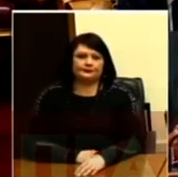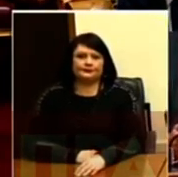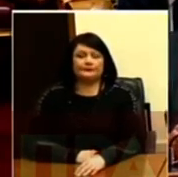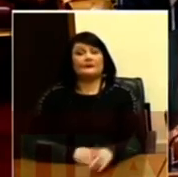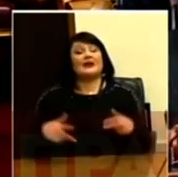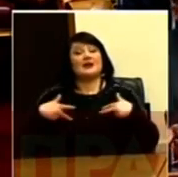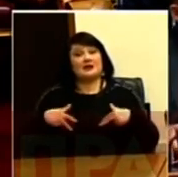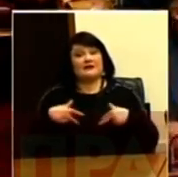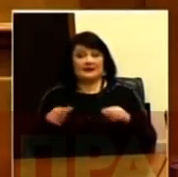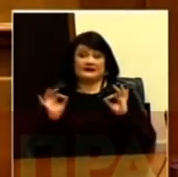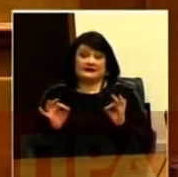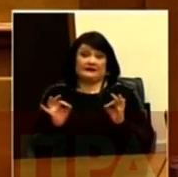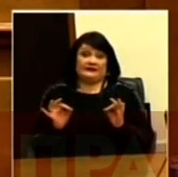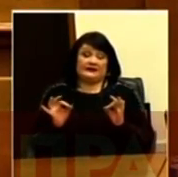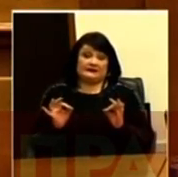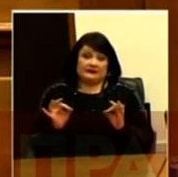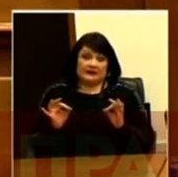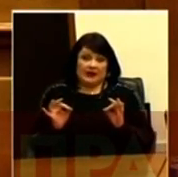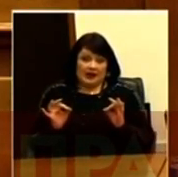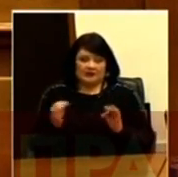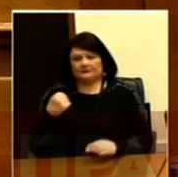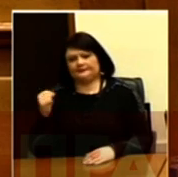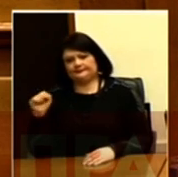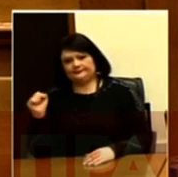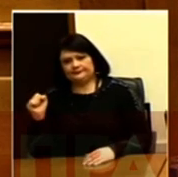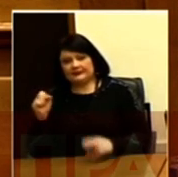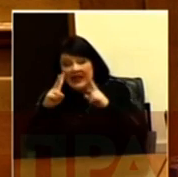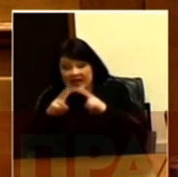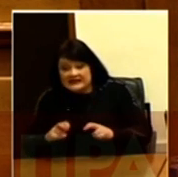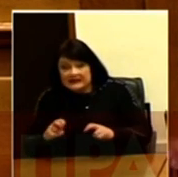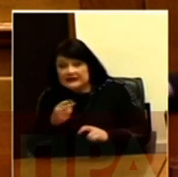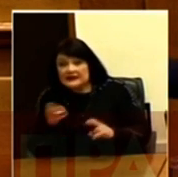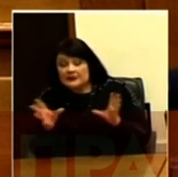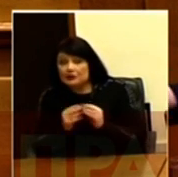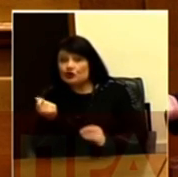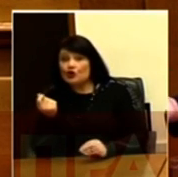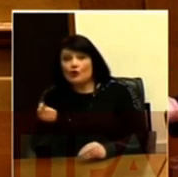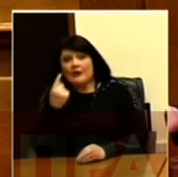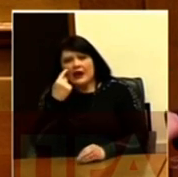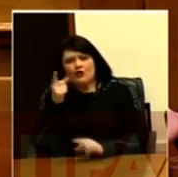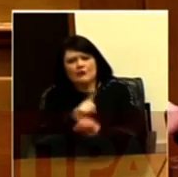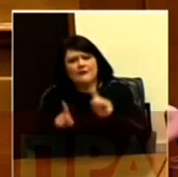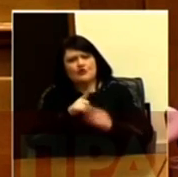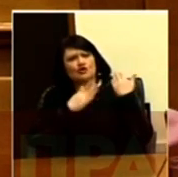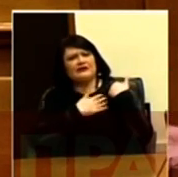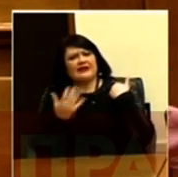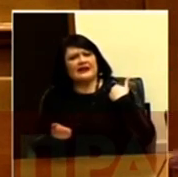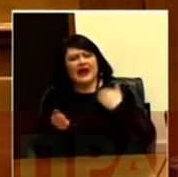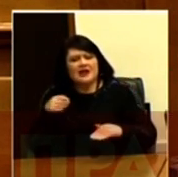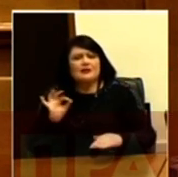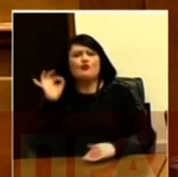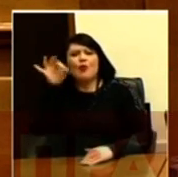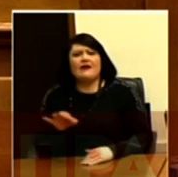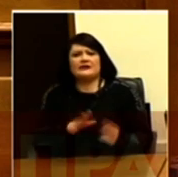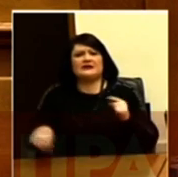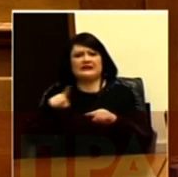Η κυβέρνηση βέβαια ακόμα αρνείται να γίνει εξεταστική για την οικονομία για να δούμε ποιος πραγματικά έχει ευθύνη που οδηγήθηκε αυτή